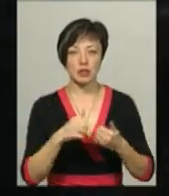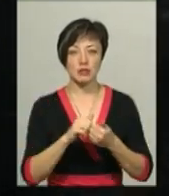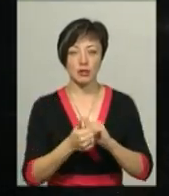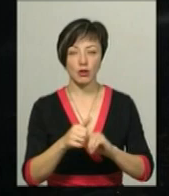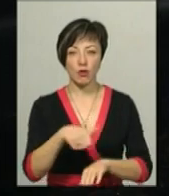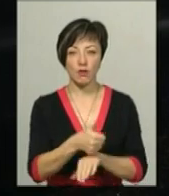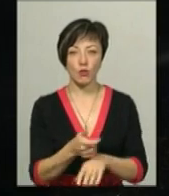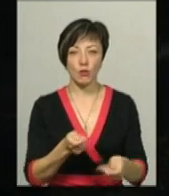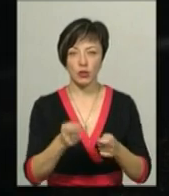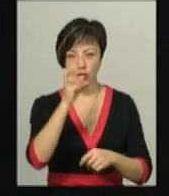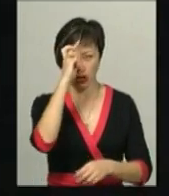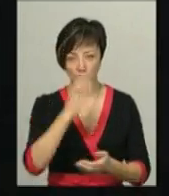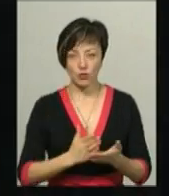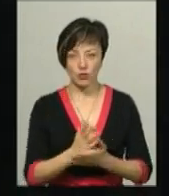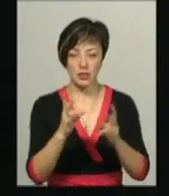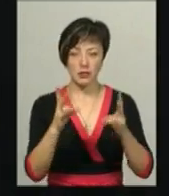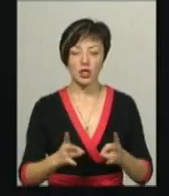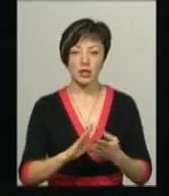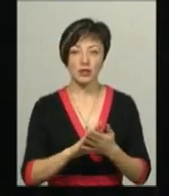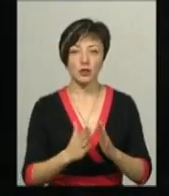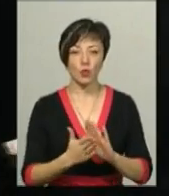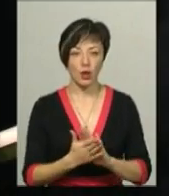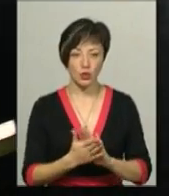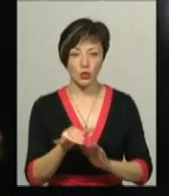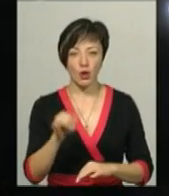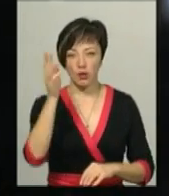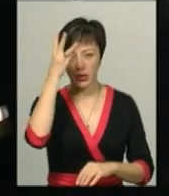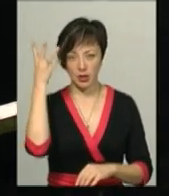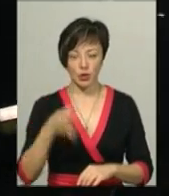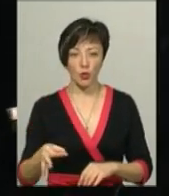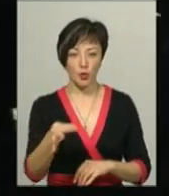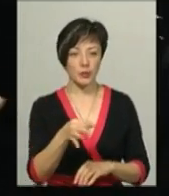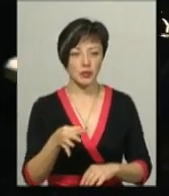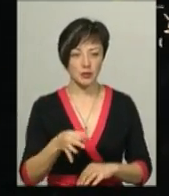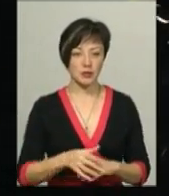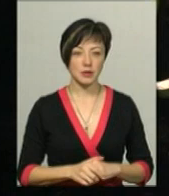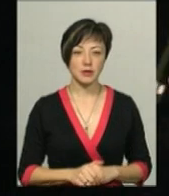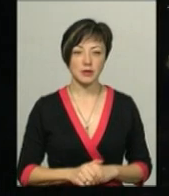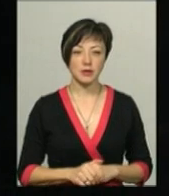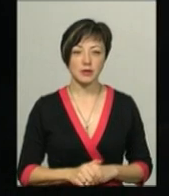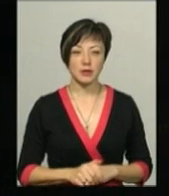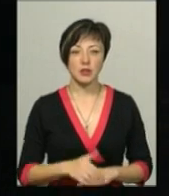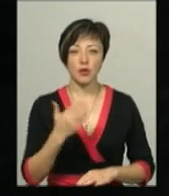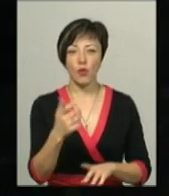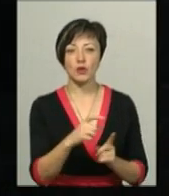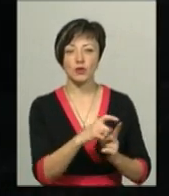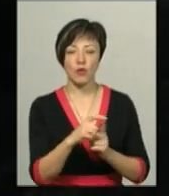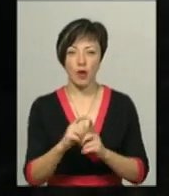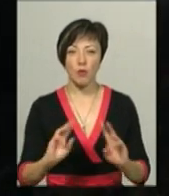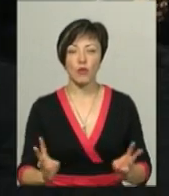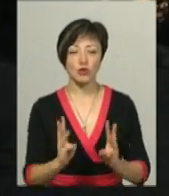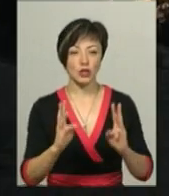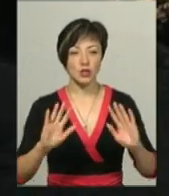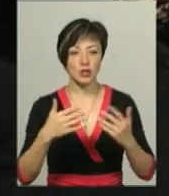головного управління Державної служби з надзвичайних ситуацій у Хмельницькій області Олексій Левандовський. За його словами,